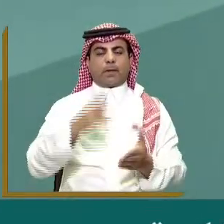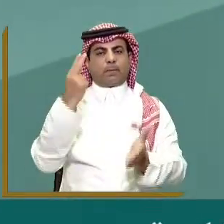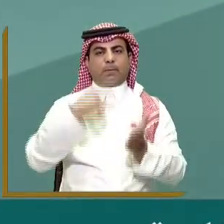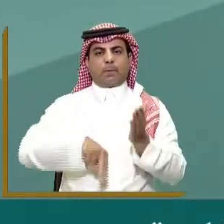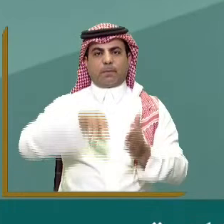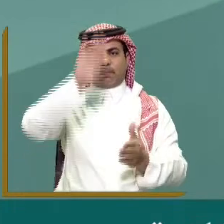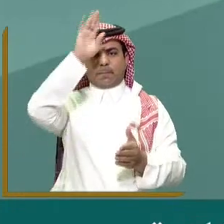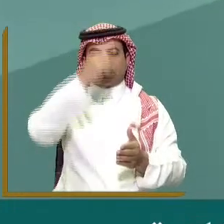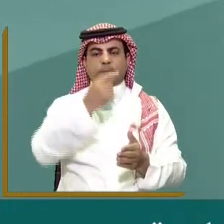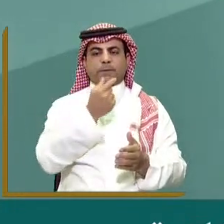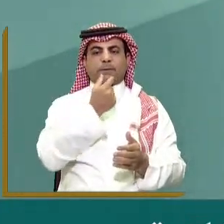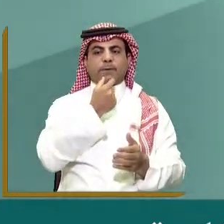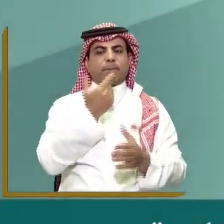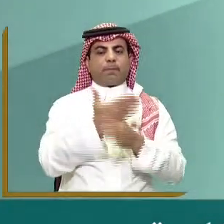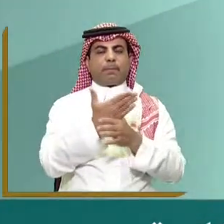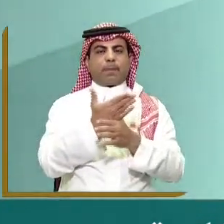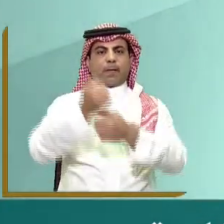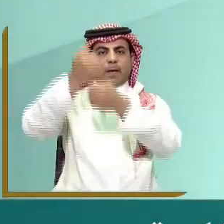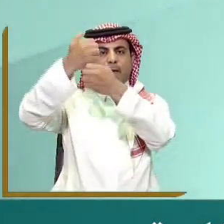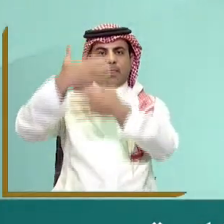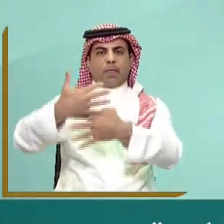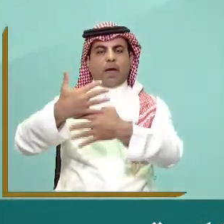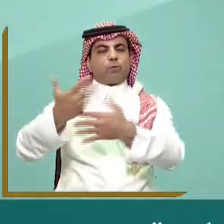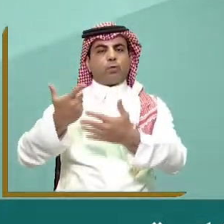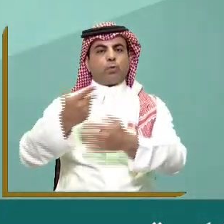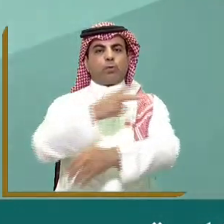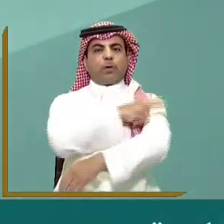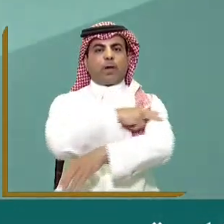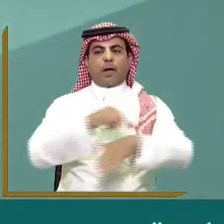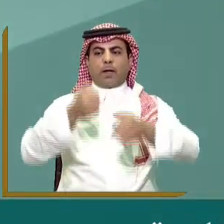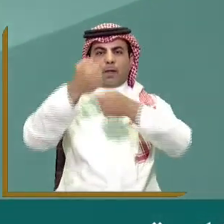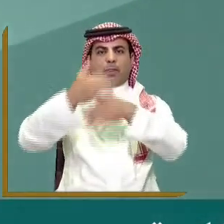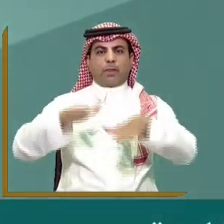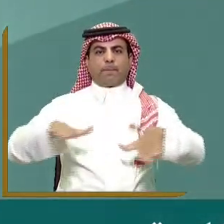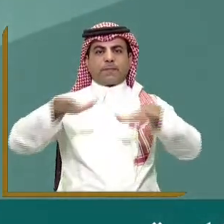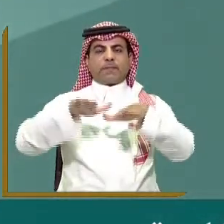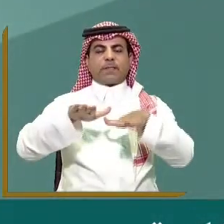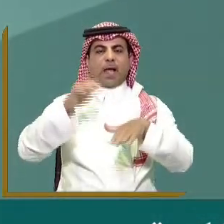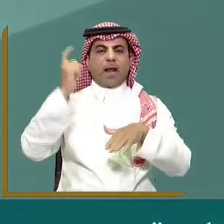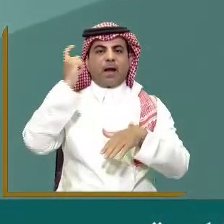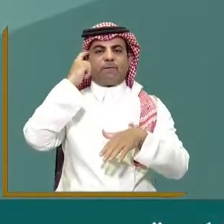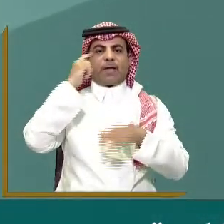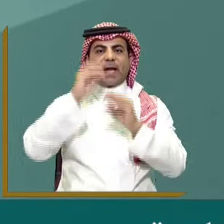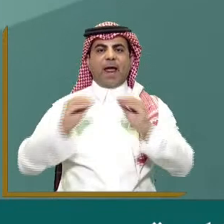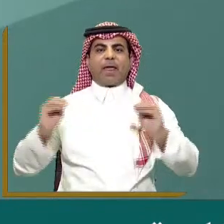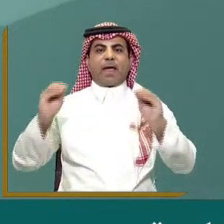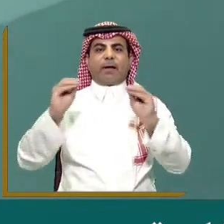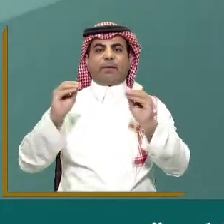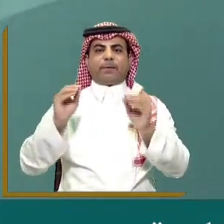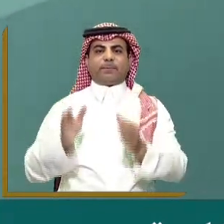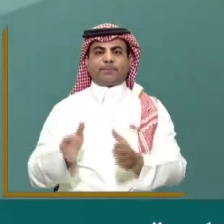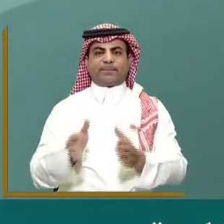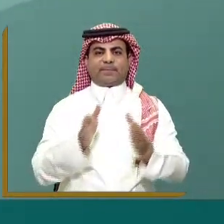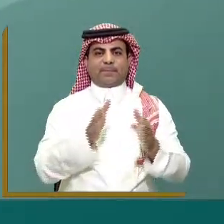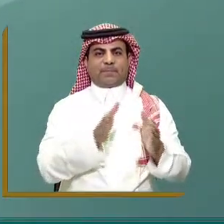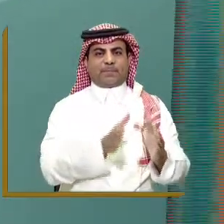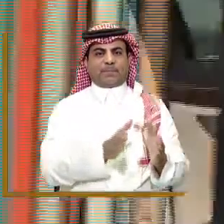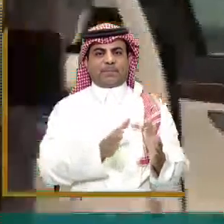صدور الموافقة السامية على تشكيل مجلس إدارة الهيئة السعودية للملكية الفكرية.